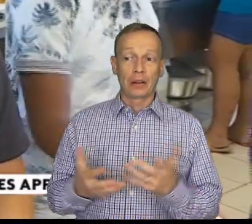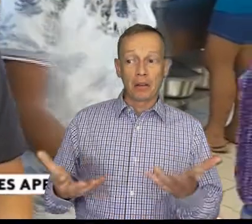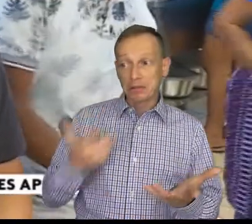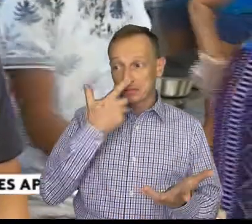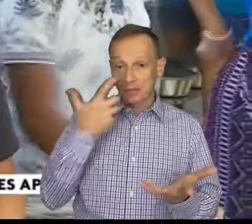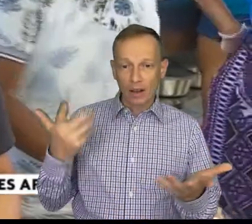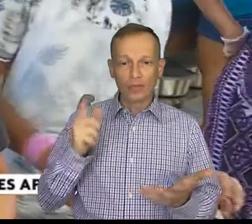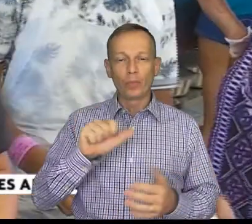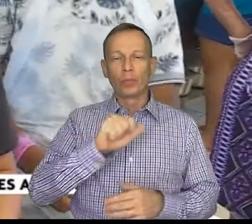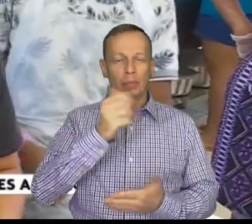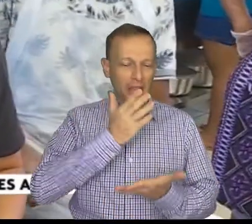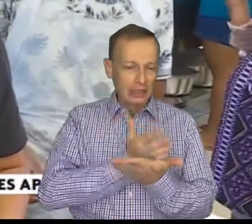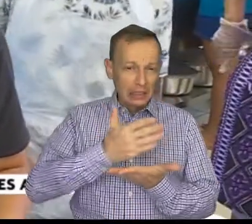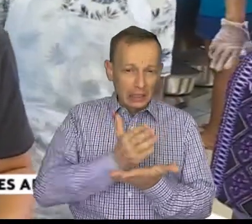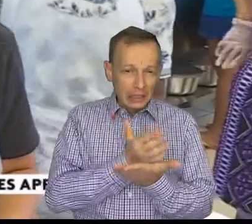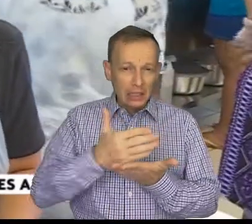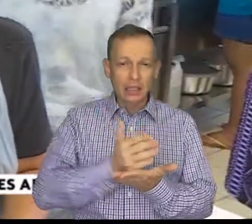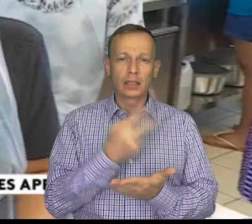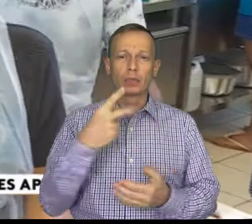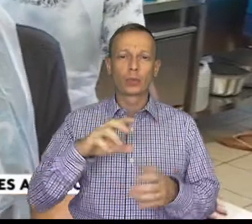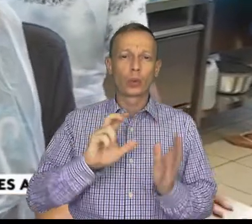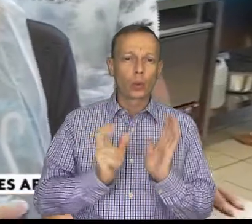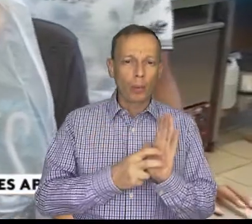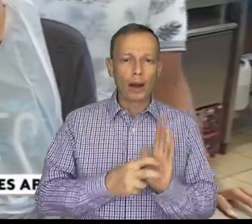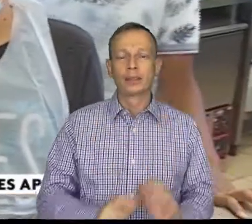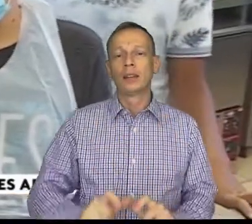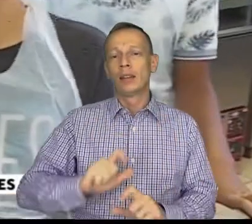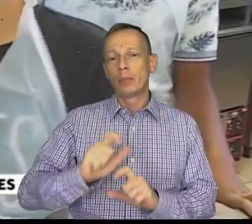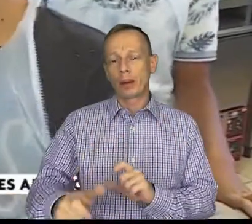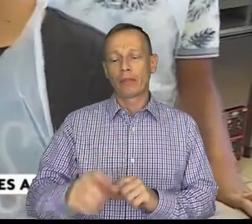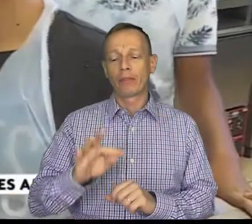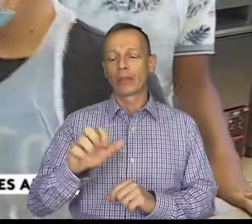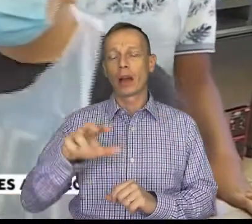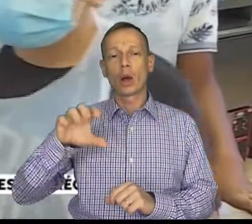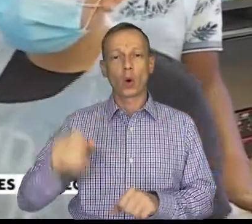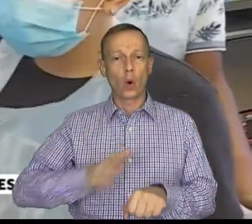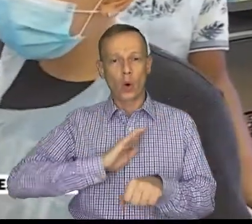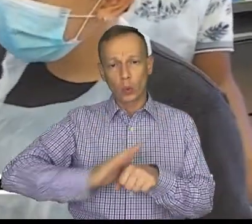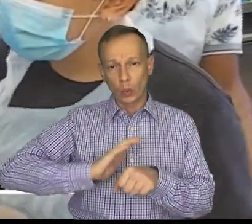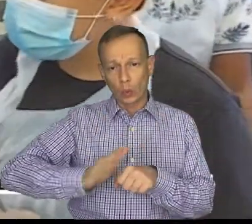faut d'abord couper en petits cubes les tomates, ensuite râper le taro,